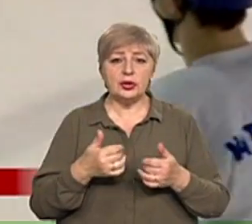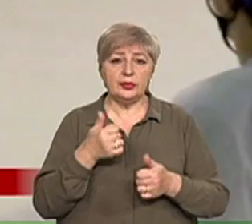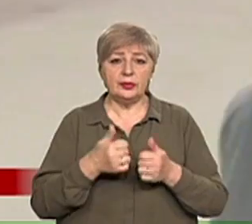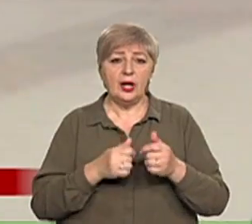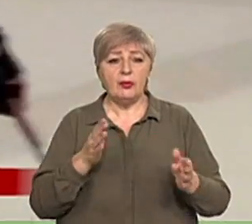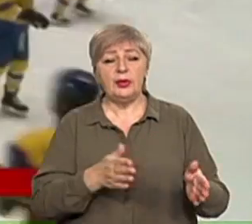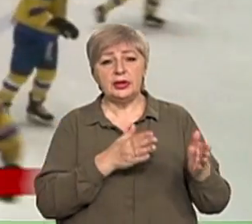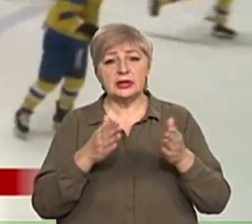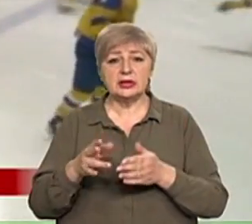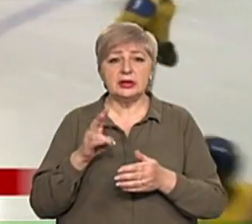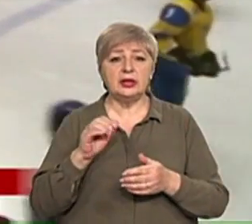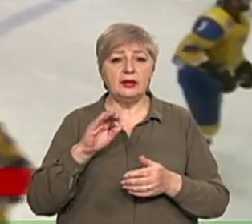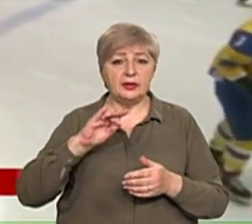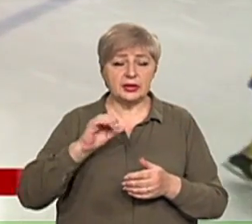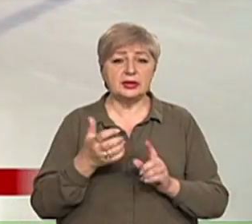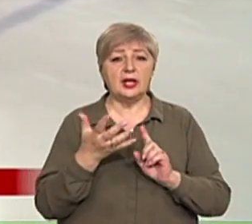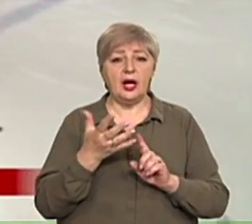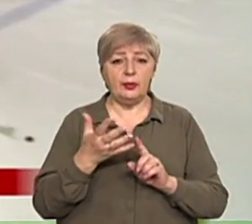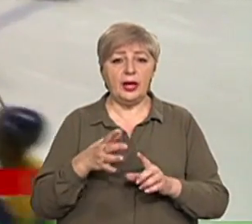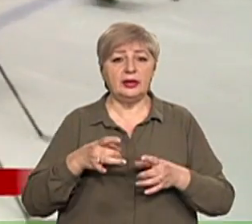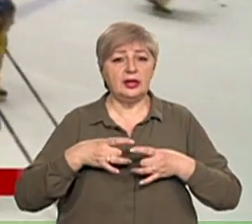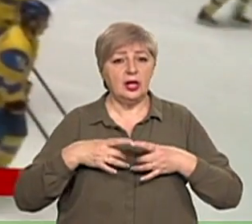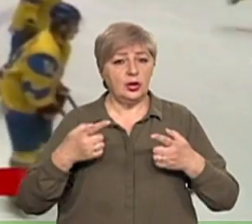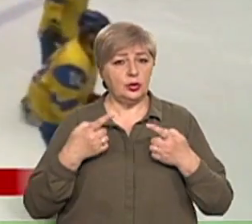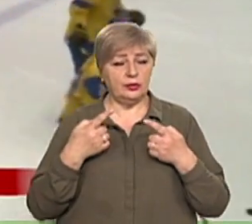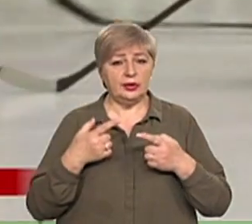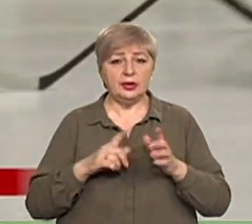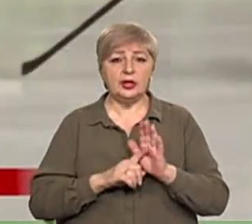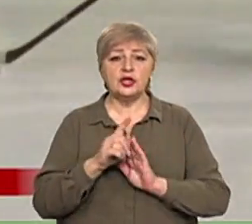на вересень, а п'ятий ювілейний сезон розпочнеться 1 жовтня.